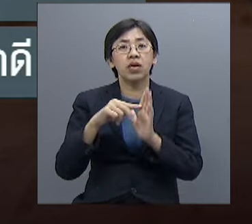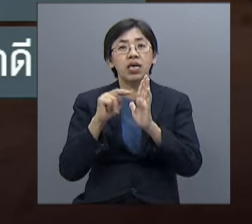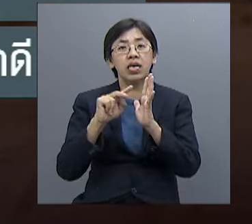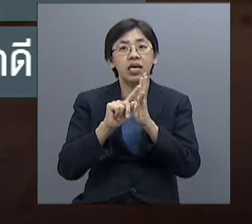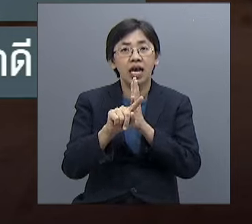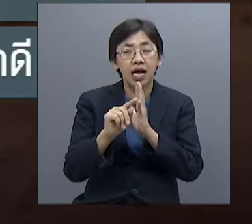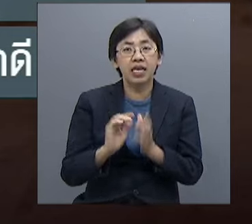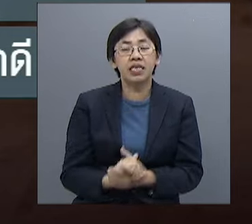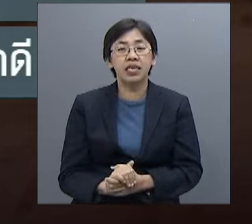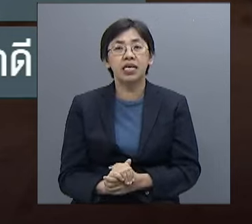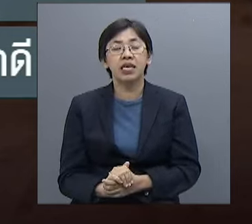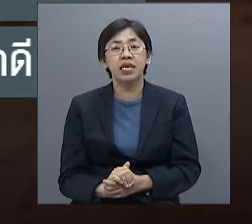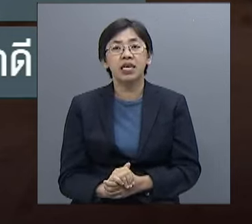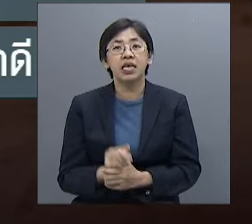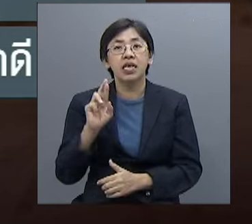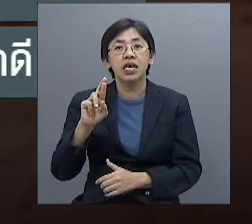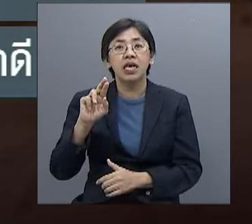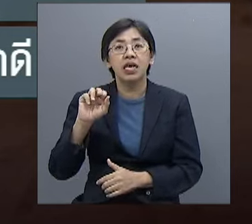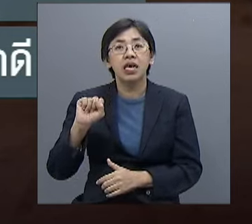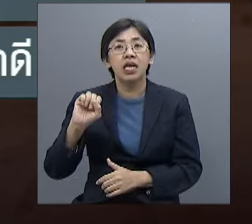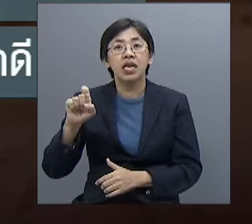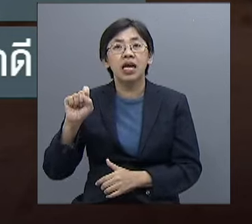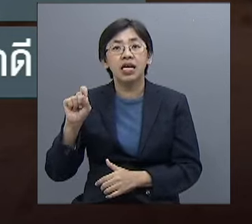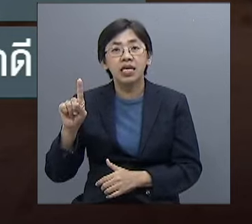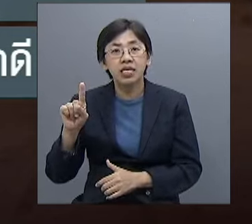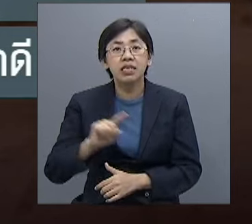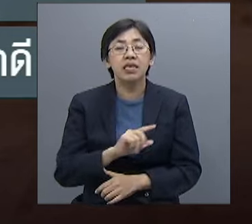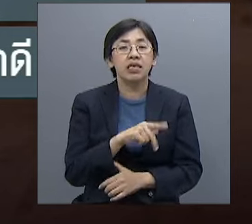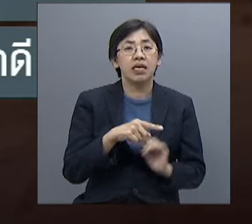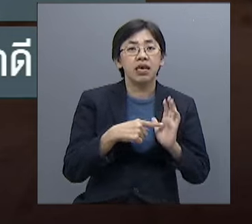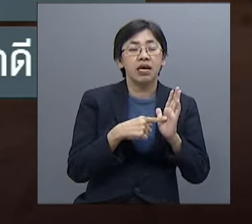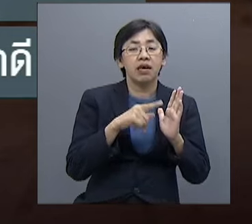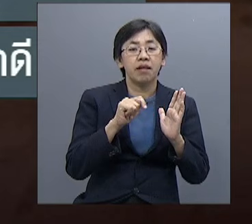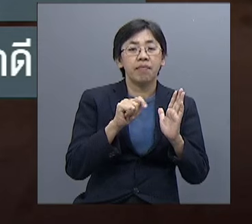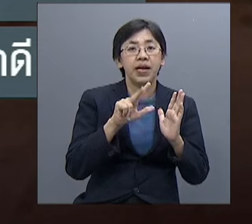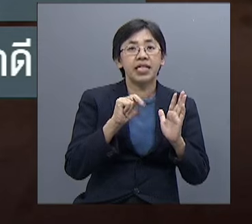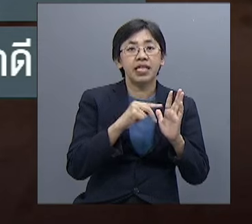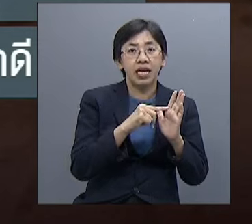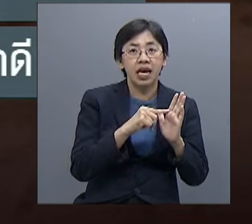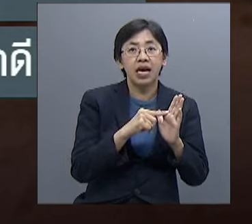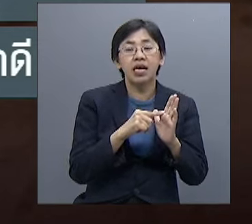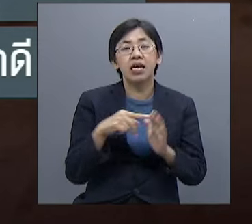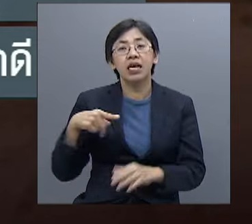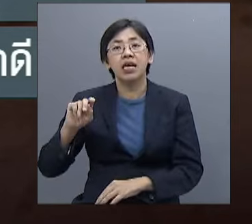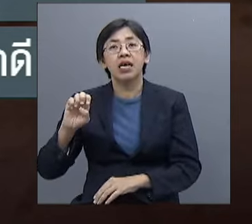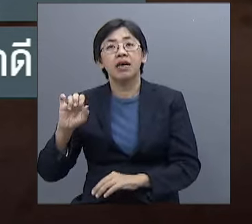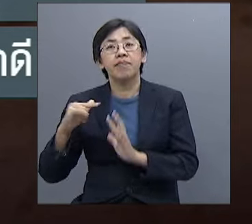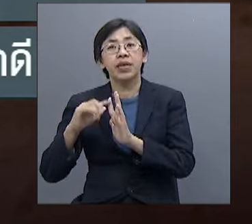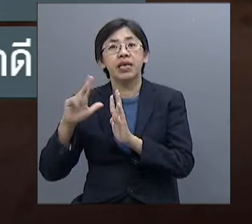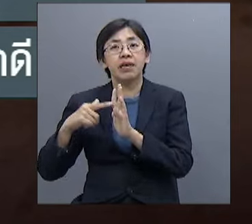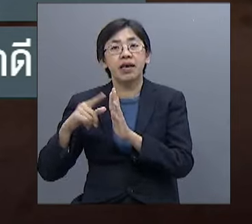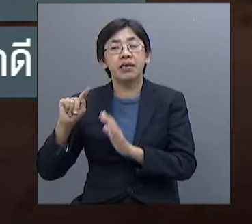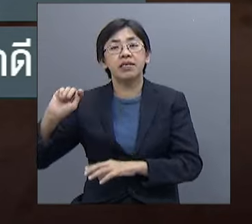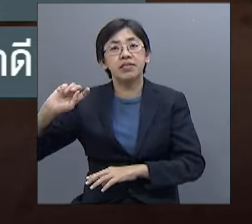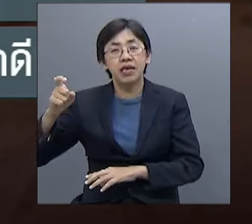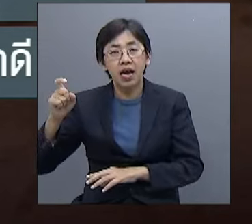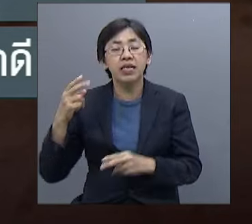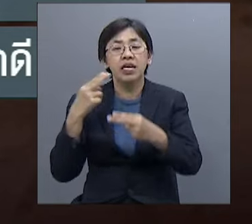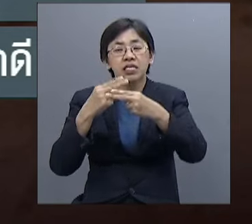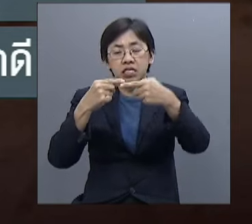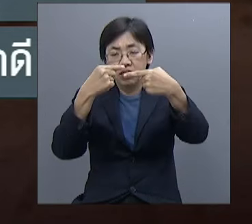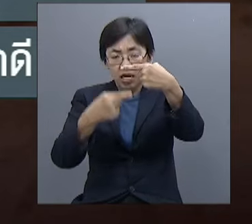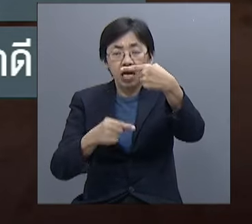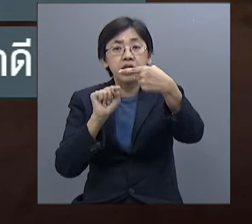ายระฤทธิ์สอดส่องนายพัฒนาพร้อมพัฒน์นายปิยชาติอิสระภักดีอัน